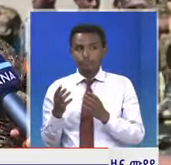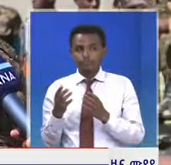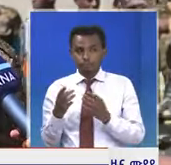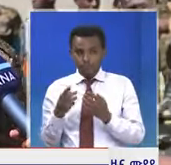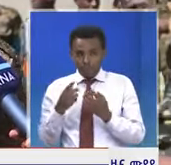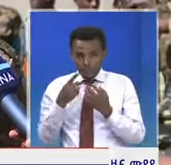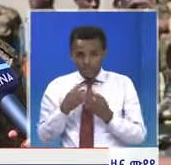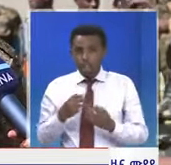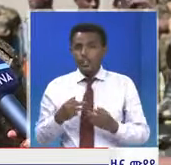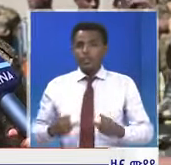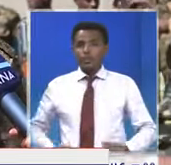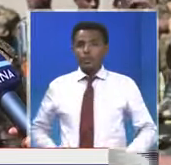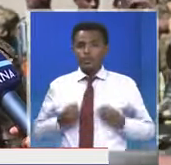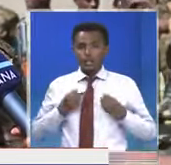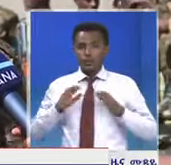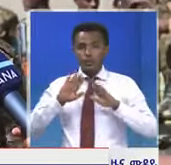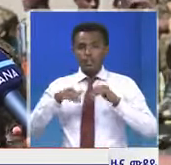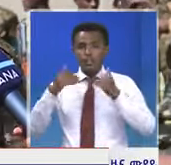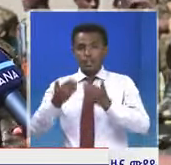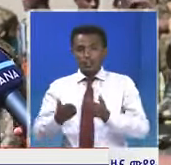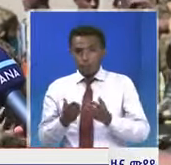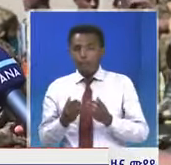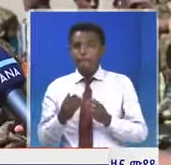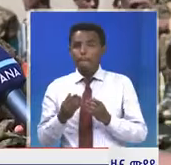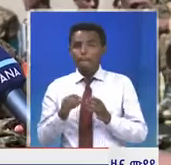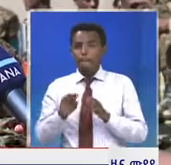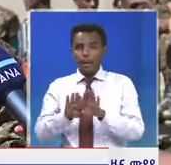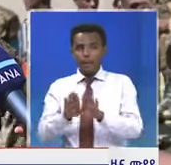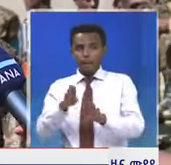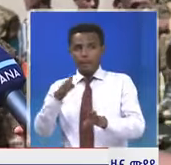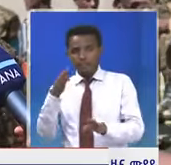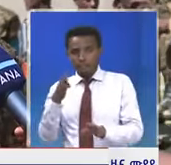ህይወታችሁን ሰጥታችሁ በር በመክፈት